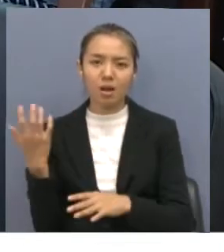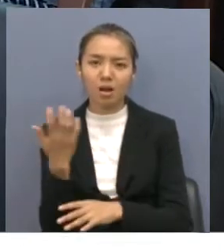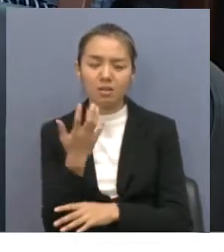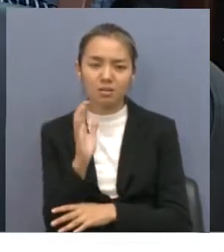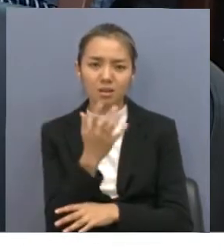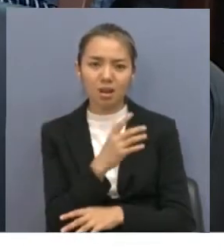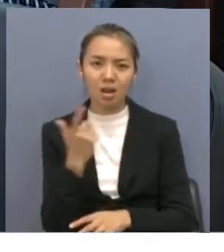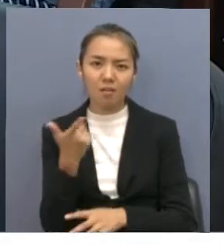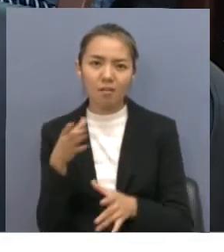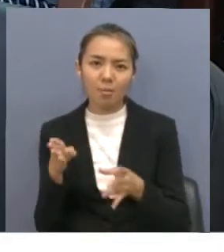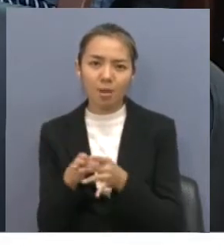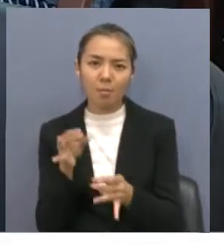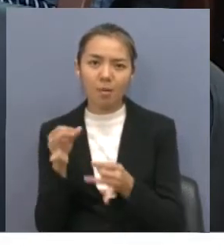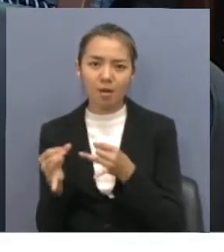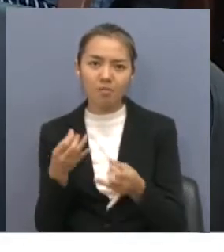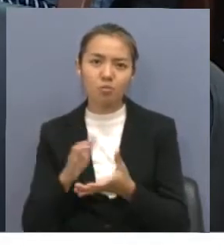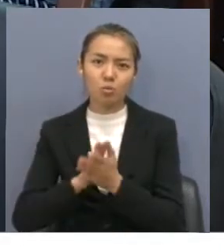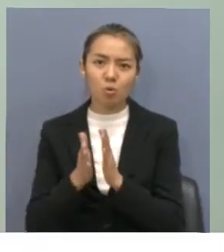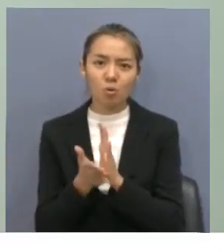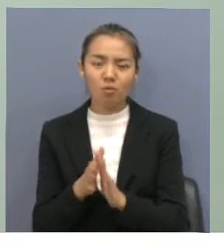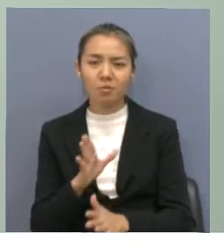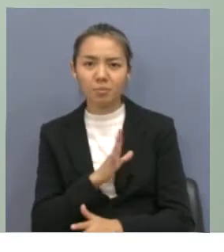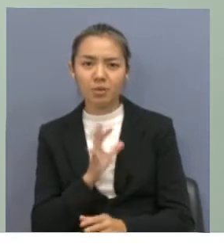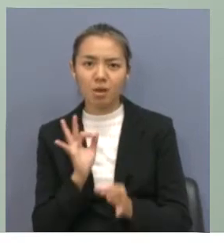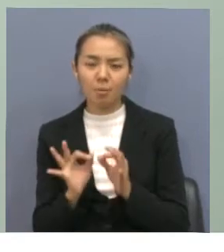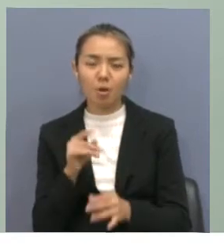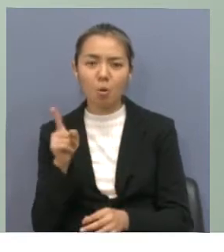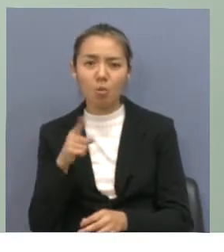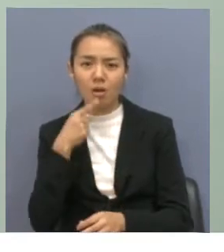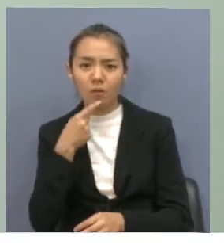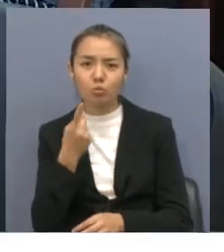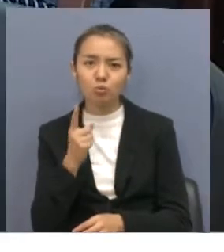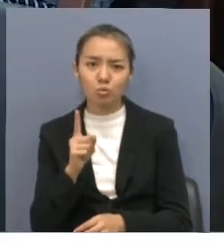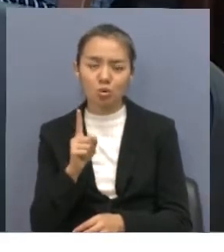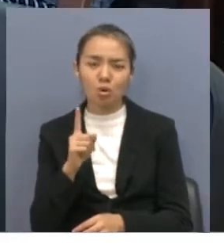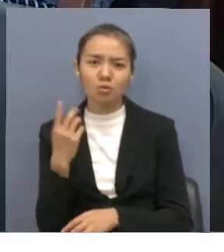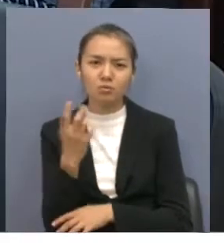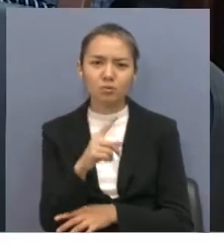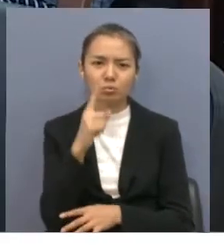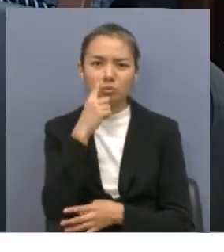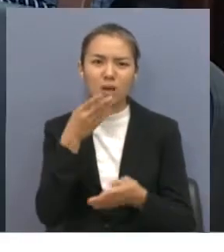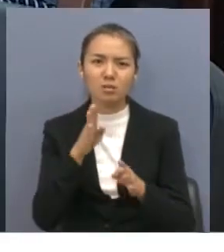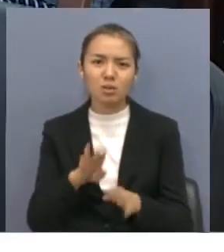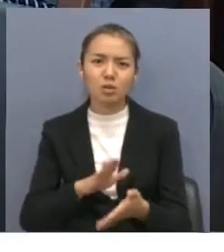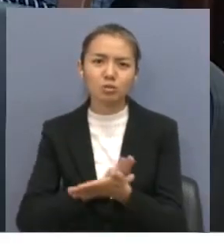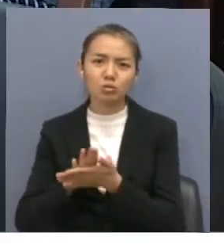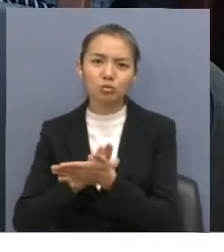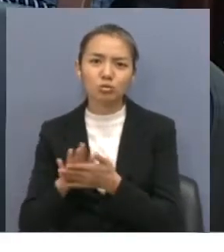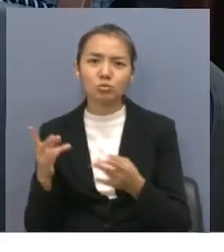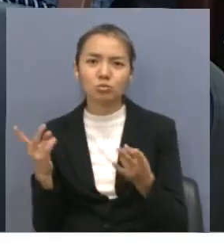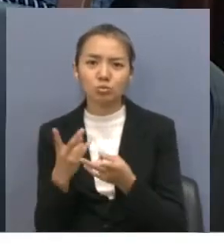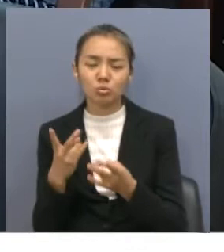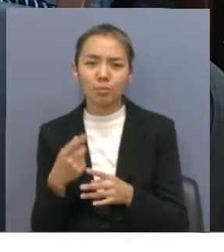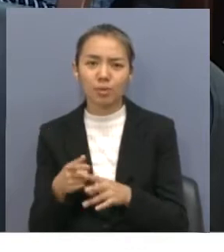жетекшісінің орынбасарымен сөйлесіп, келісімге келгендей болдық. Оның айтуынша, орман шаруашылықтарда ағаш қалдықтарынан тазартуды қажет